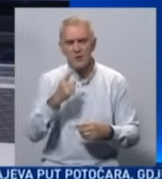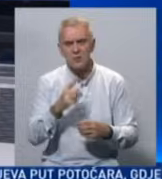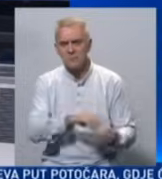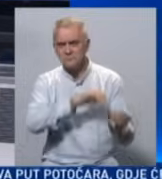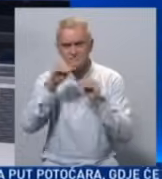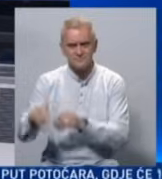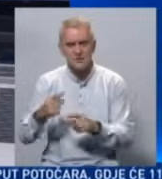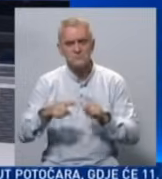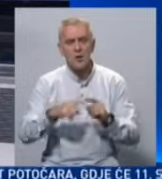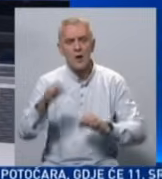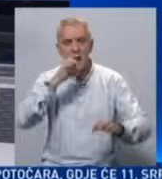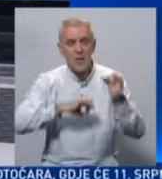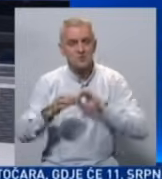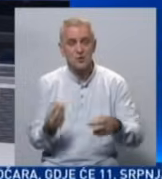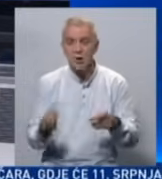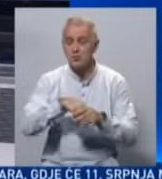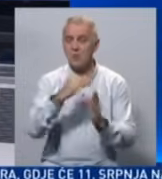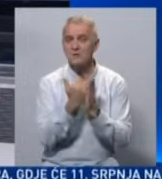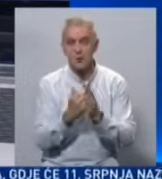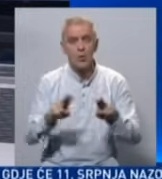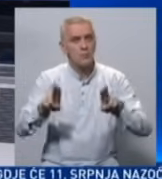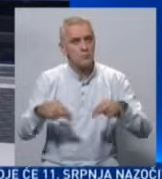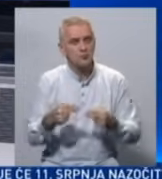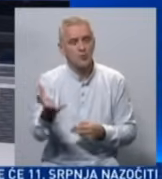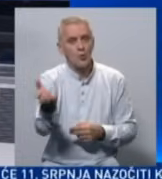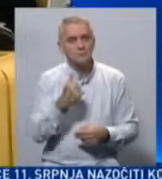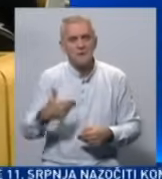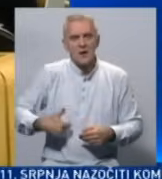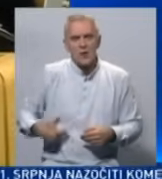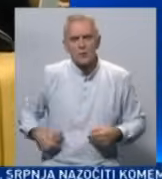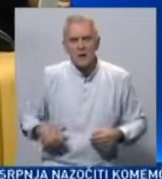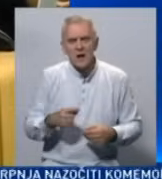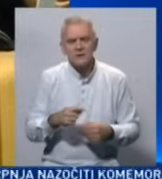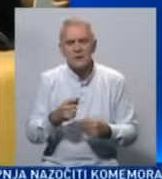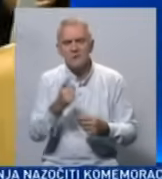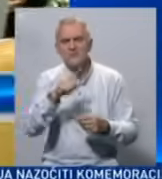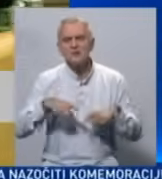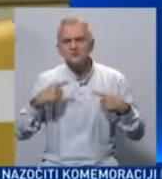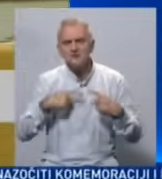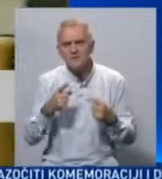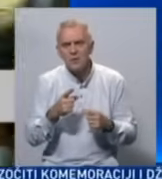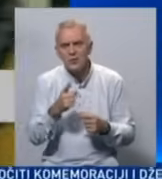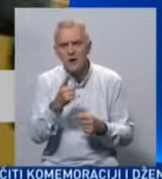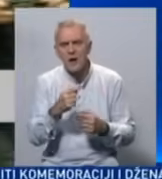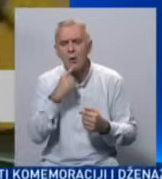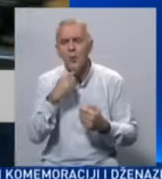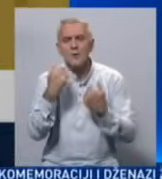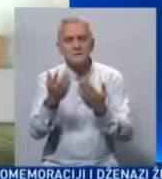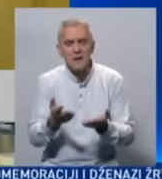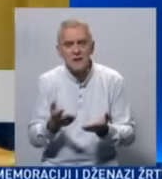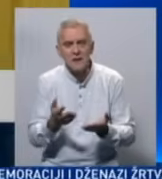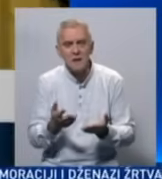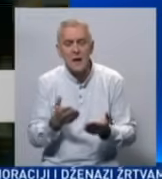svrhu liječenja. Dopunom zakona omogućava se uzimanje organa, odnosno tkiva, od živog nesrodnog darivaoca